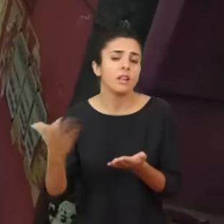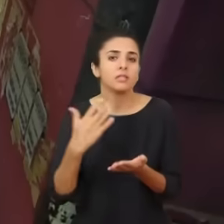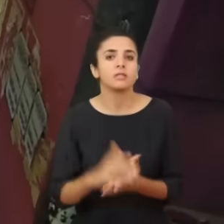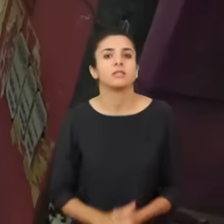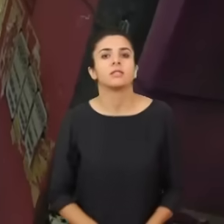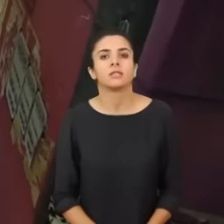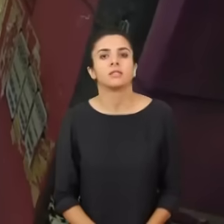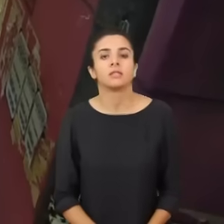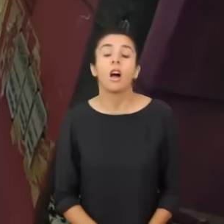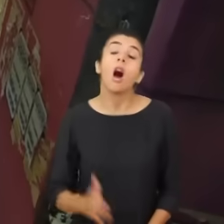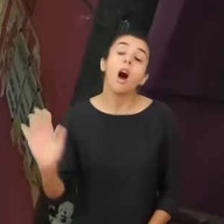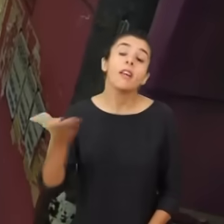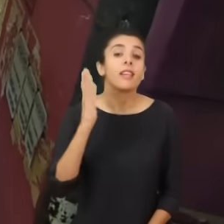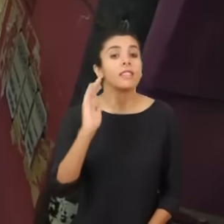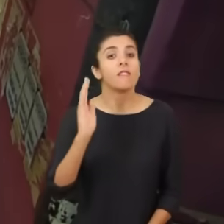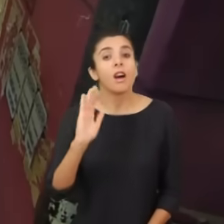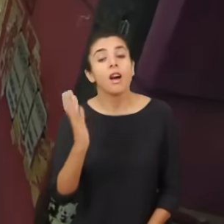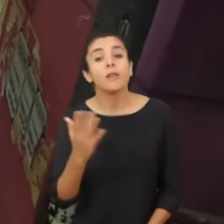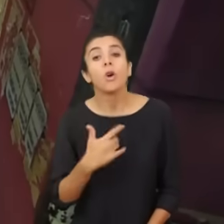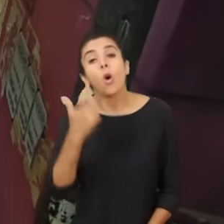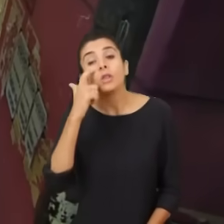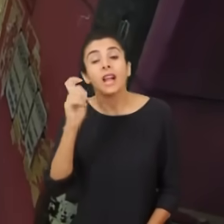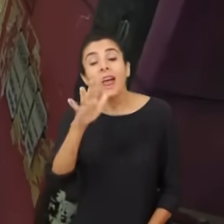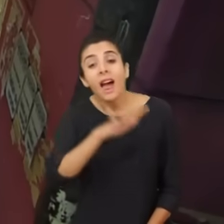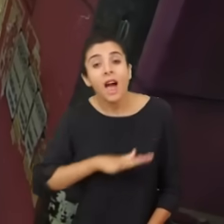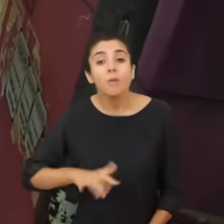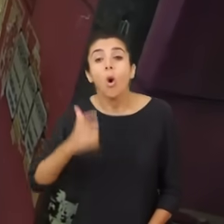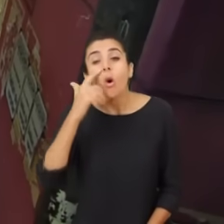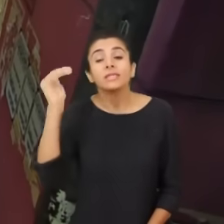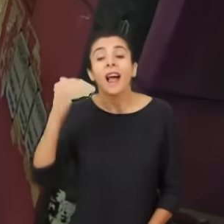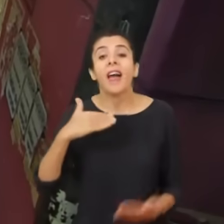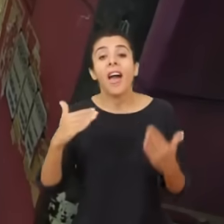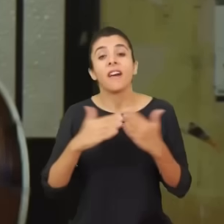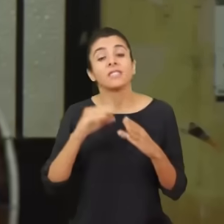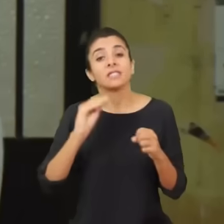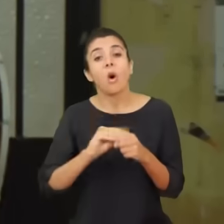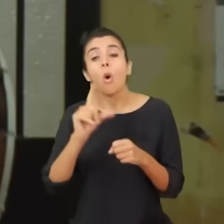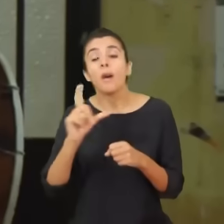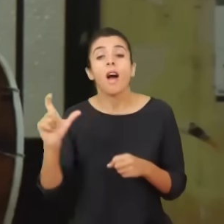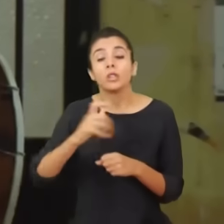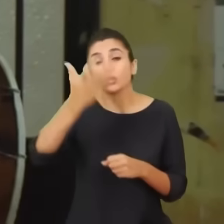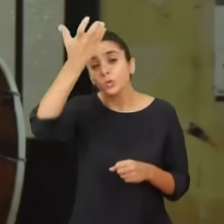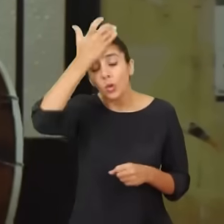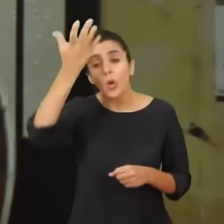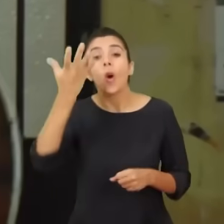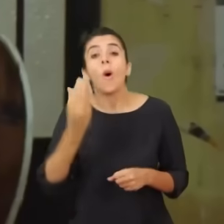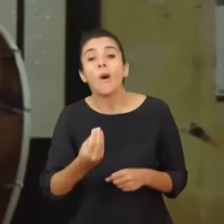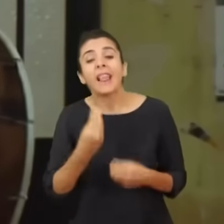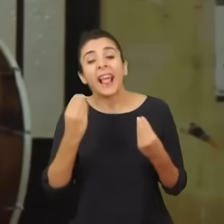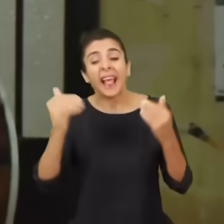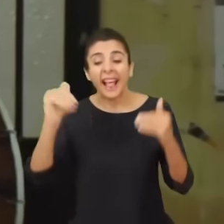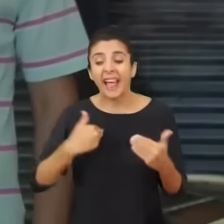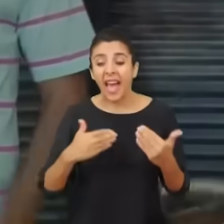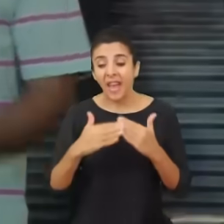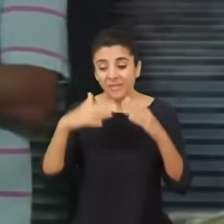Hoş geldin evimize. Haydi devam. Göz aydın hepimize. Hoş geldin evimize. 11 ayın sultanı. İyi ki